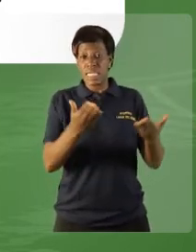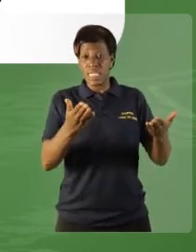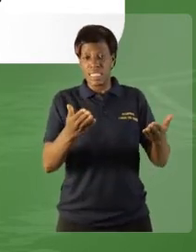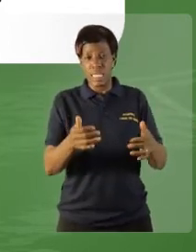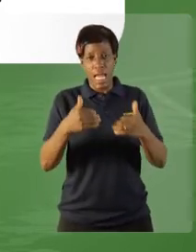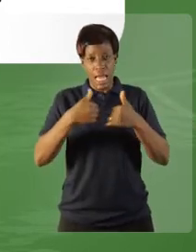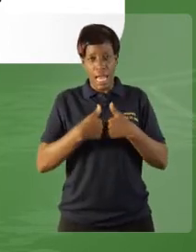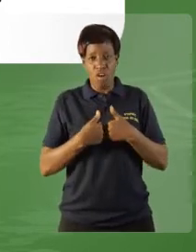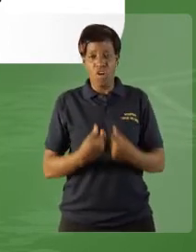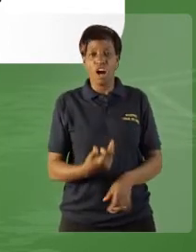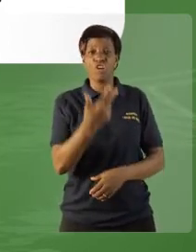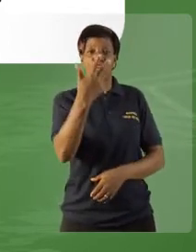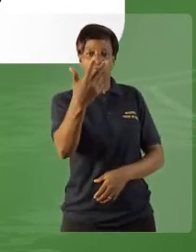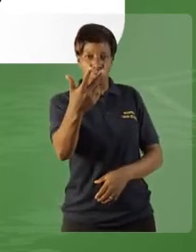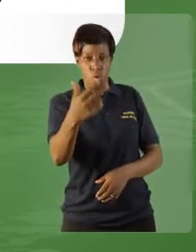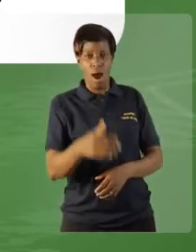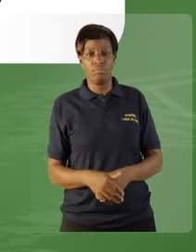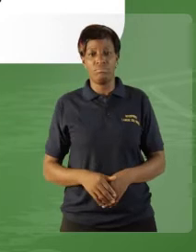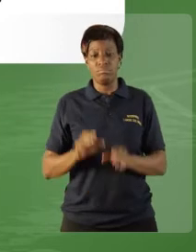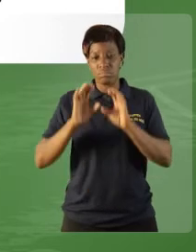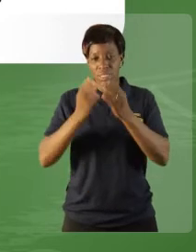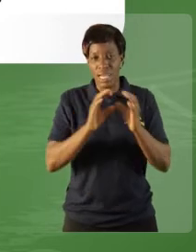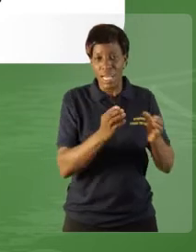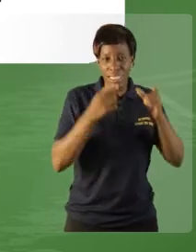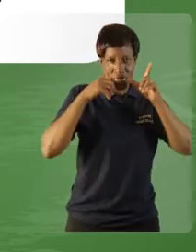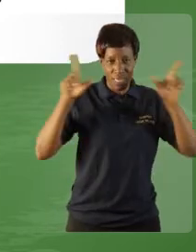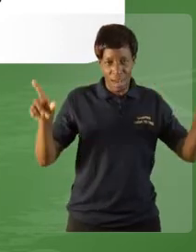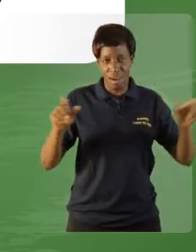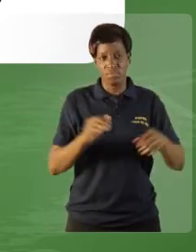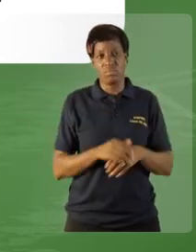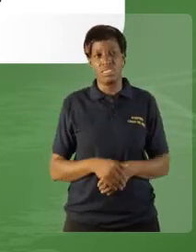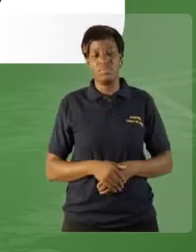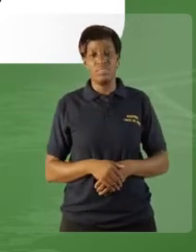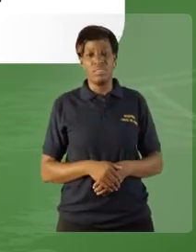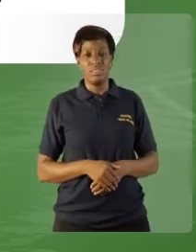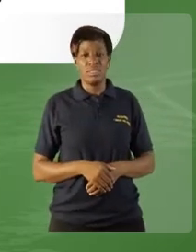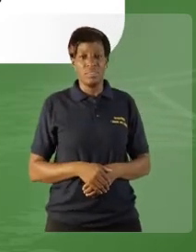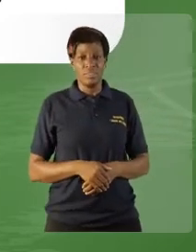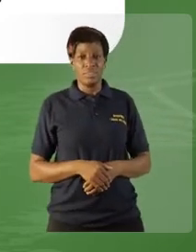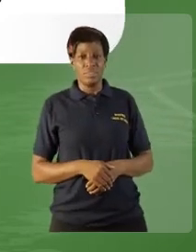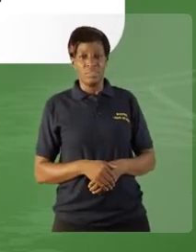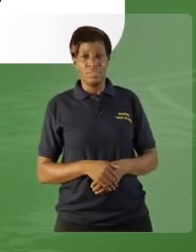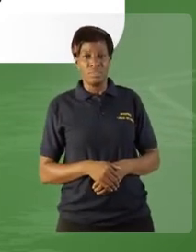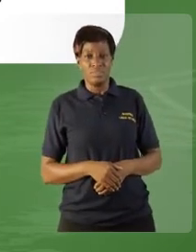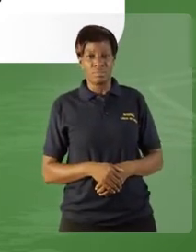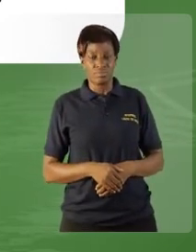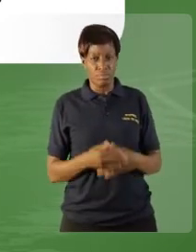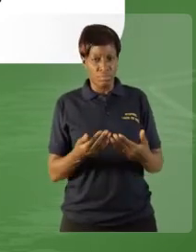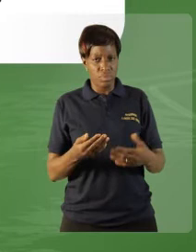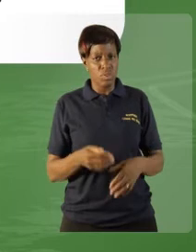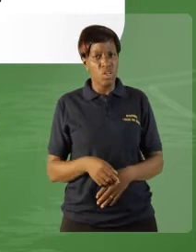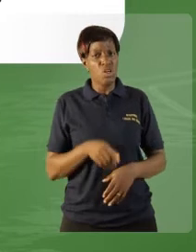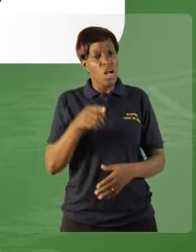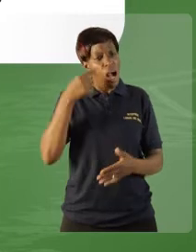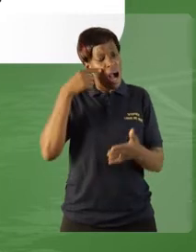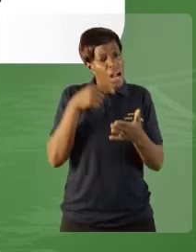3. À partir des textes du corpus, tu as remarqué